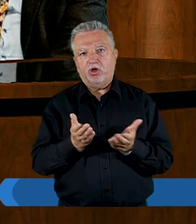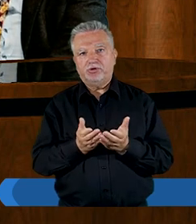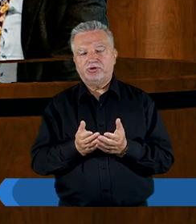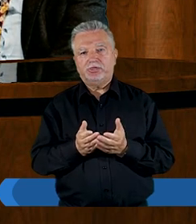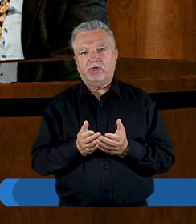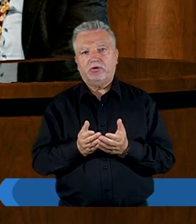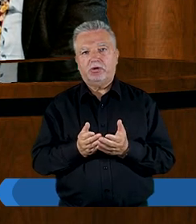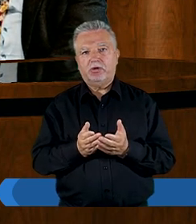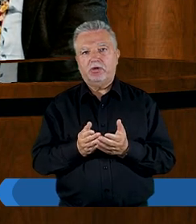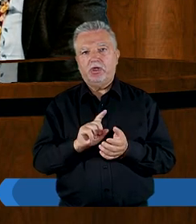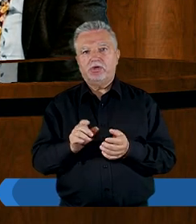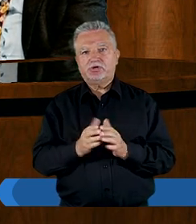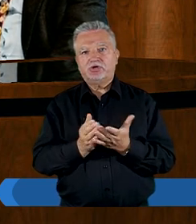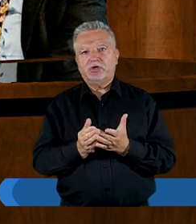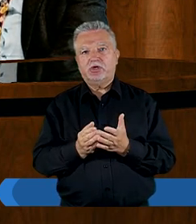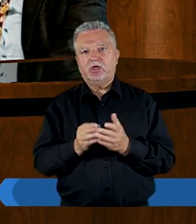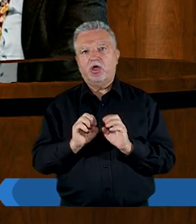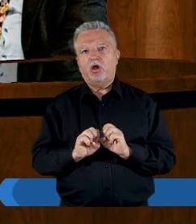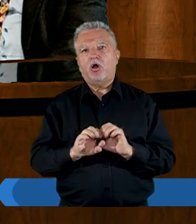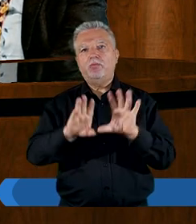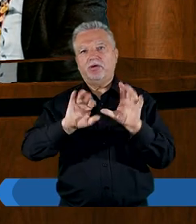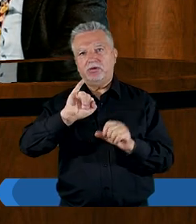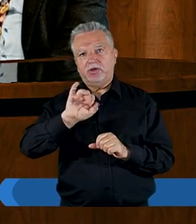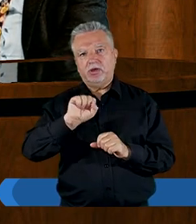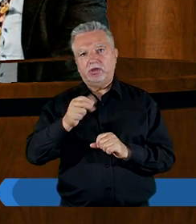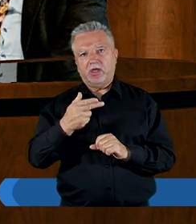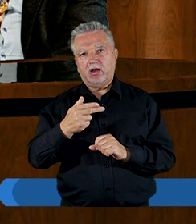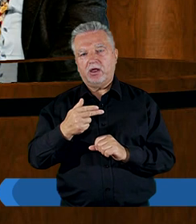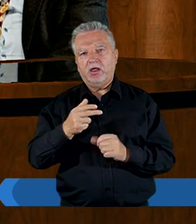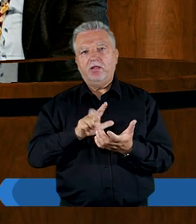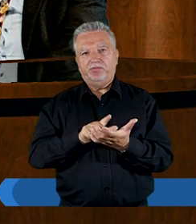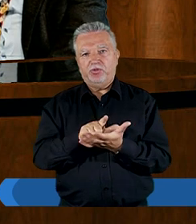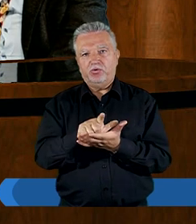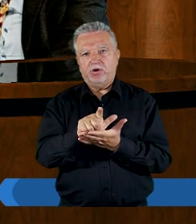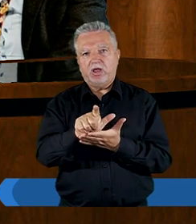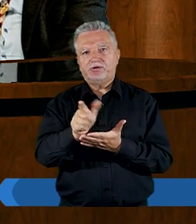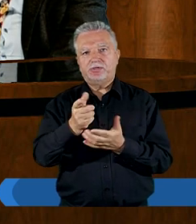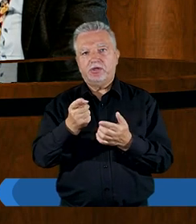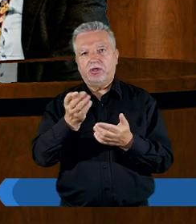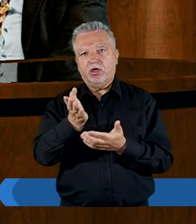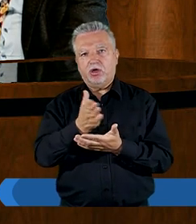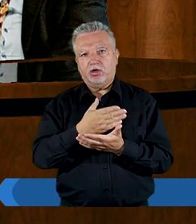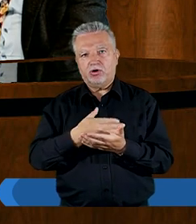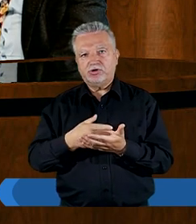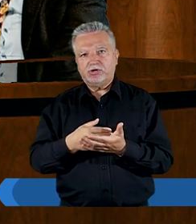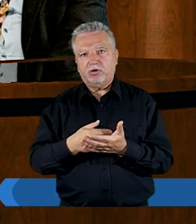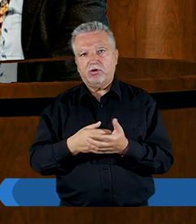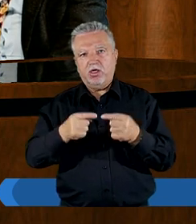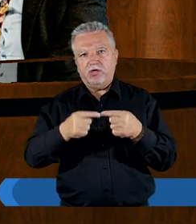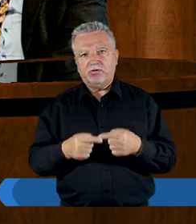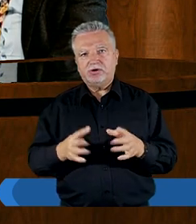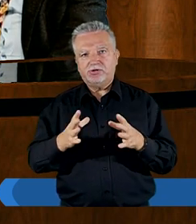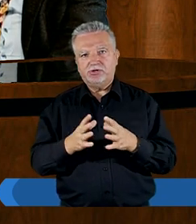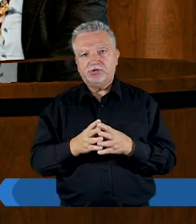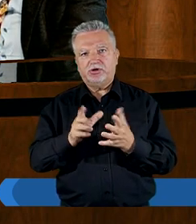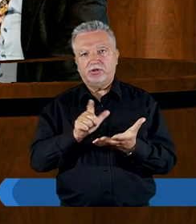z Księgi Objawienia Świętego Jana, z 12 rozdziału, wersety 10 i